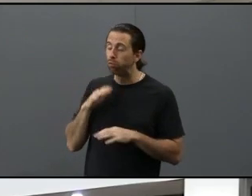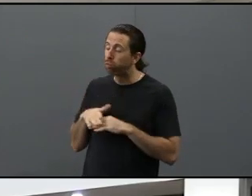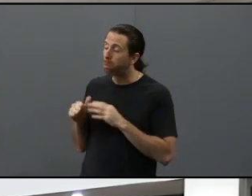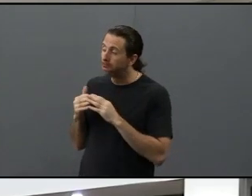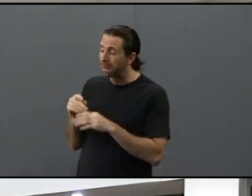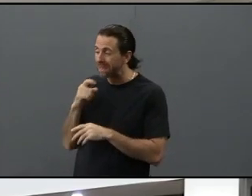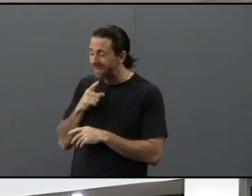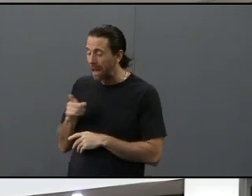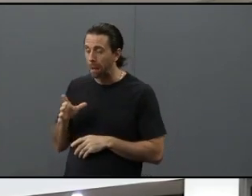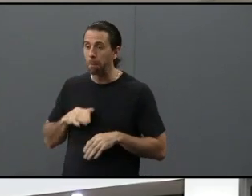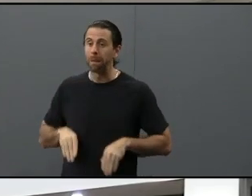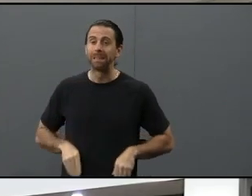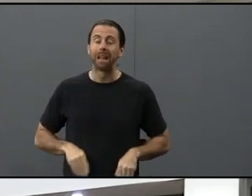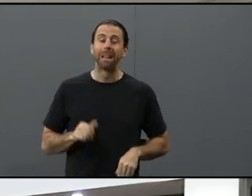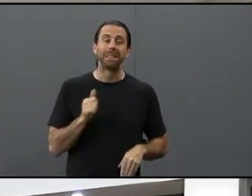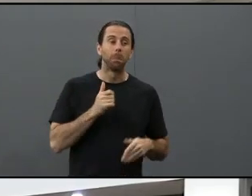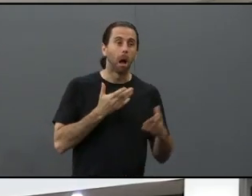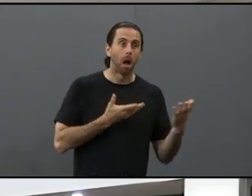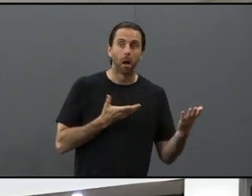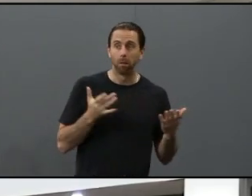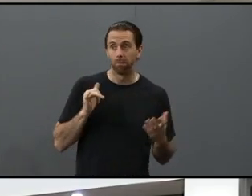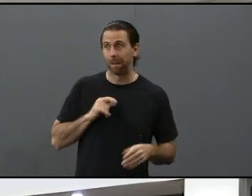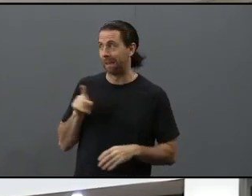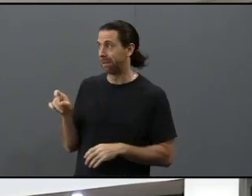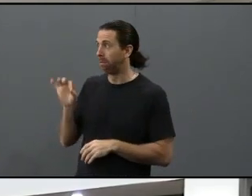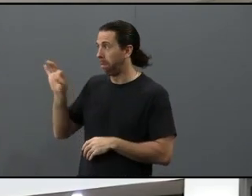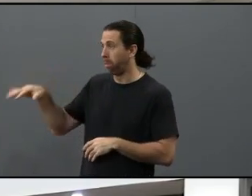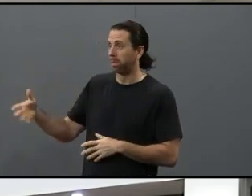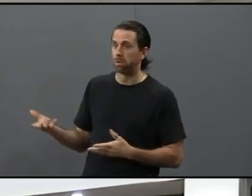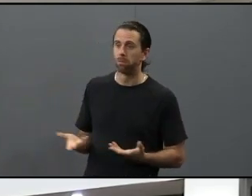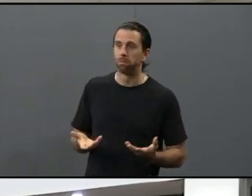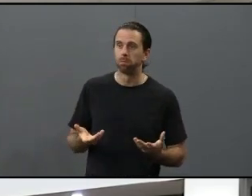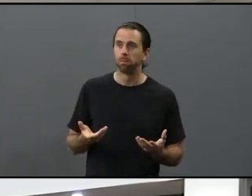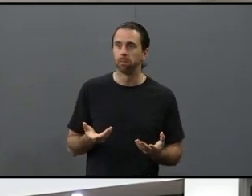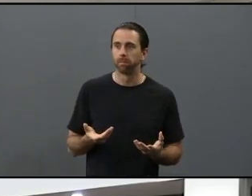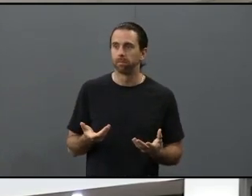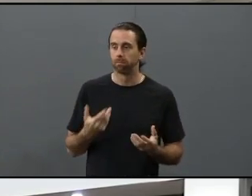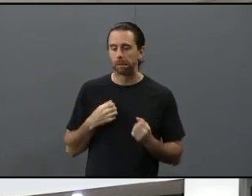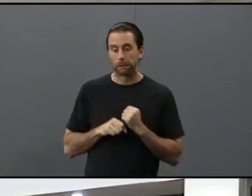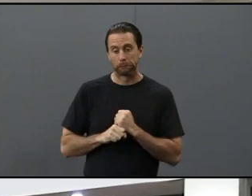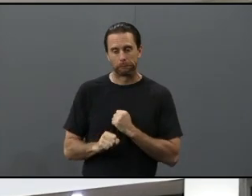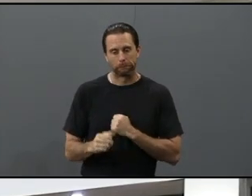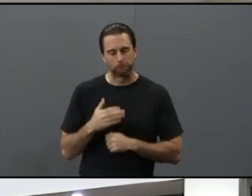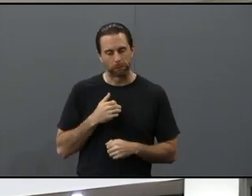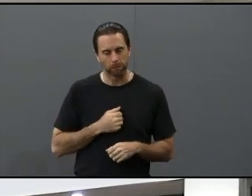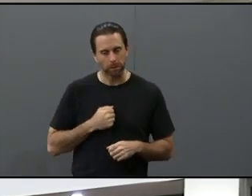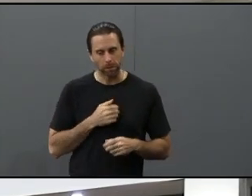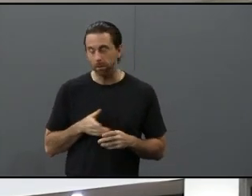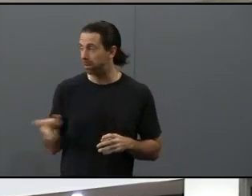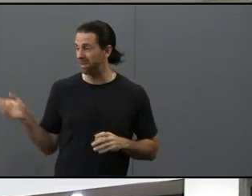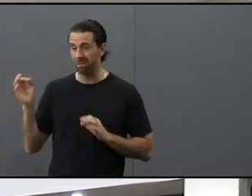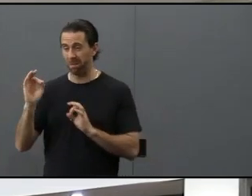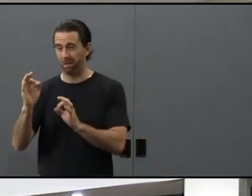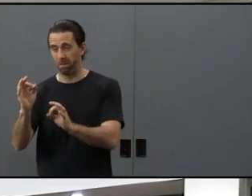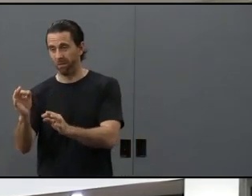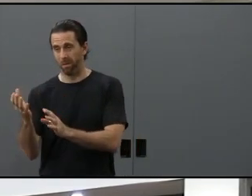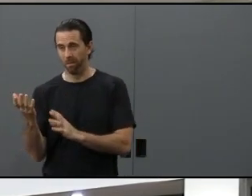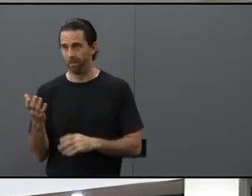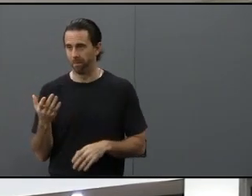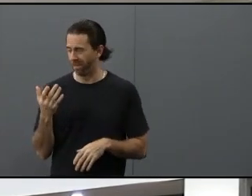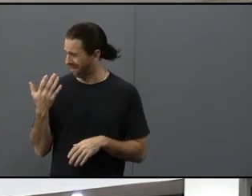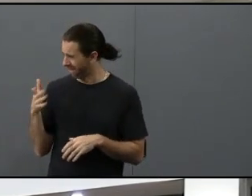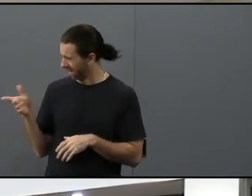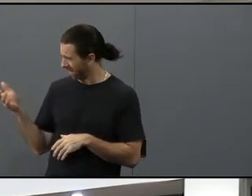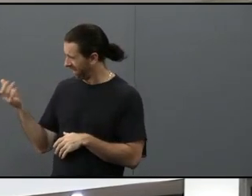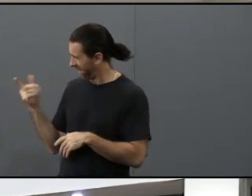c'est le ministère du Transport mais je sais c sur ma question en fait qui est beaucoup plus long que je pensais non ben c'est parfait c'est parfait est-ce que vous avez eu des des discussions